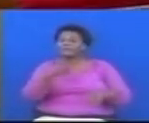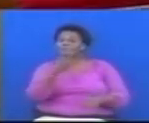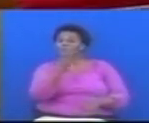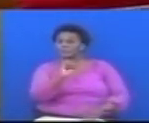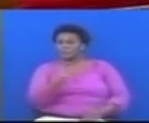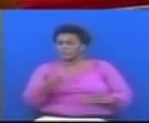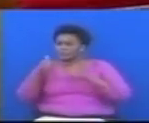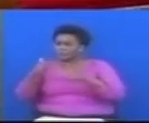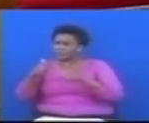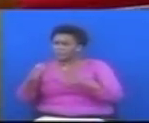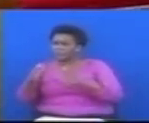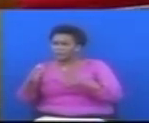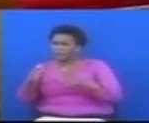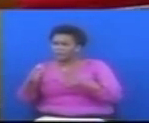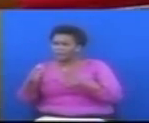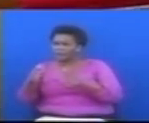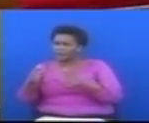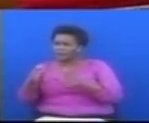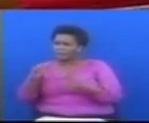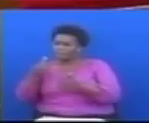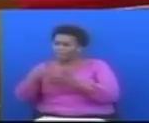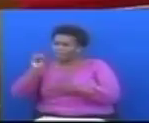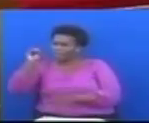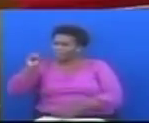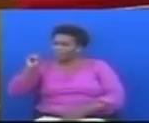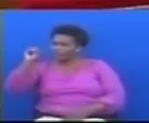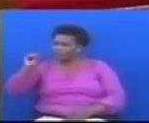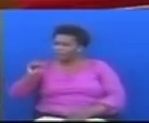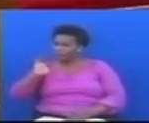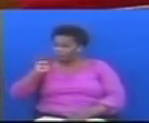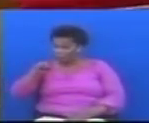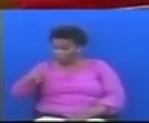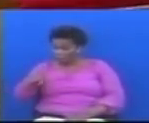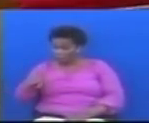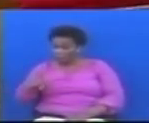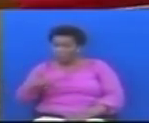2019 kuunganisha nyumba kama 333 katika mkoa